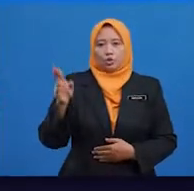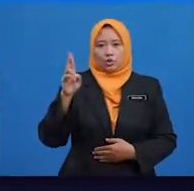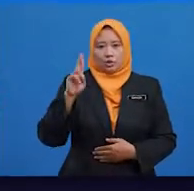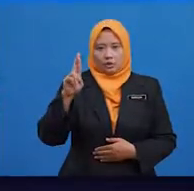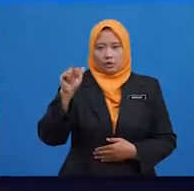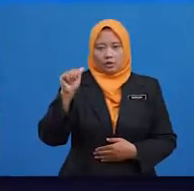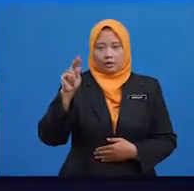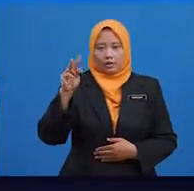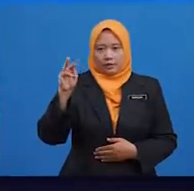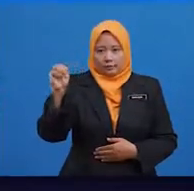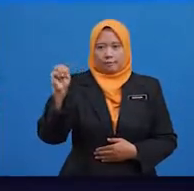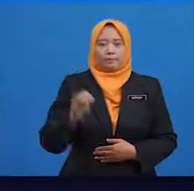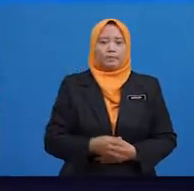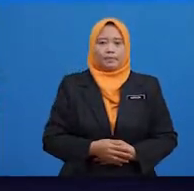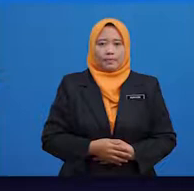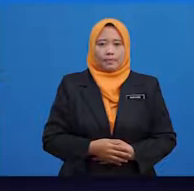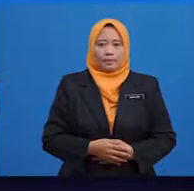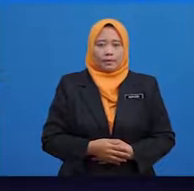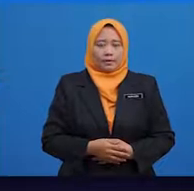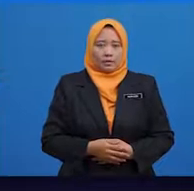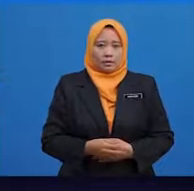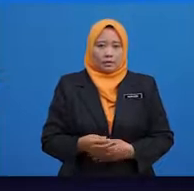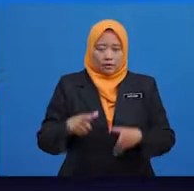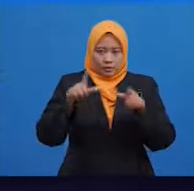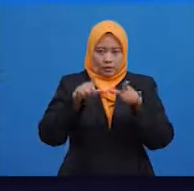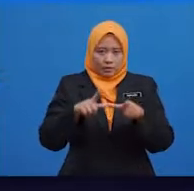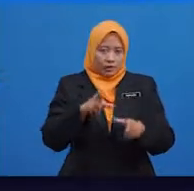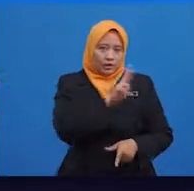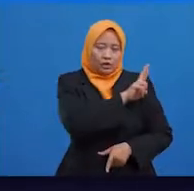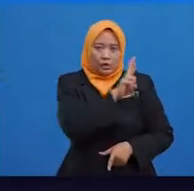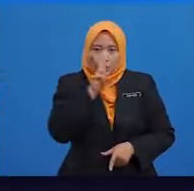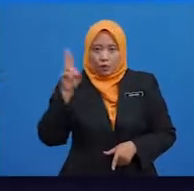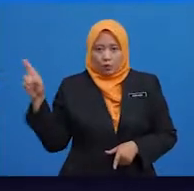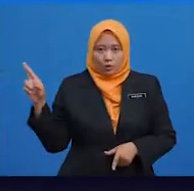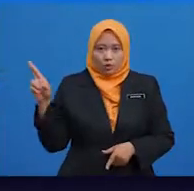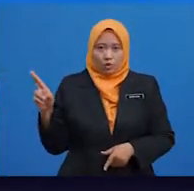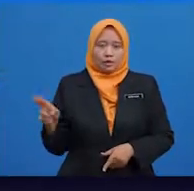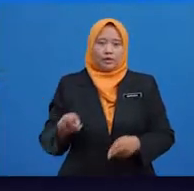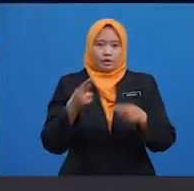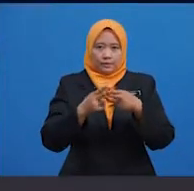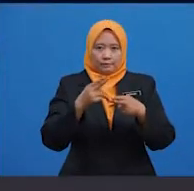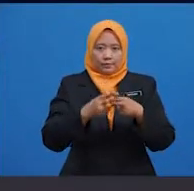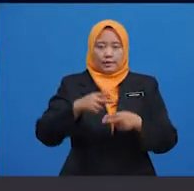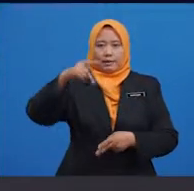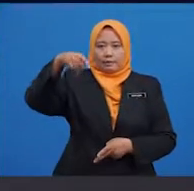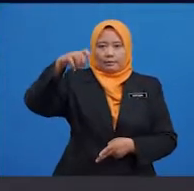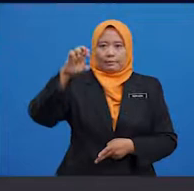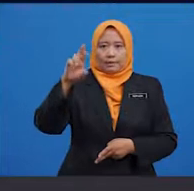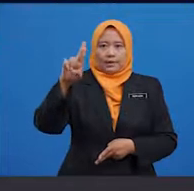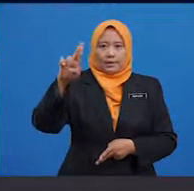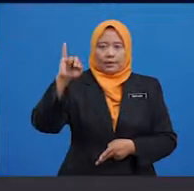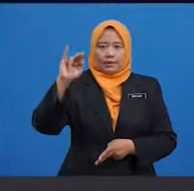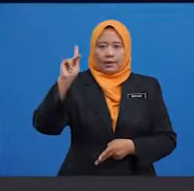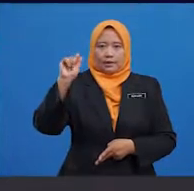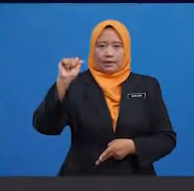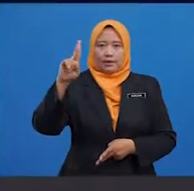letak jantung adalah di dalam sebuah rongga yang disebut sebagai perikardial. Dinding dan